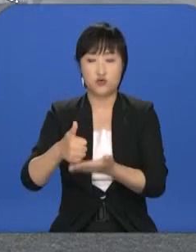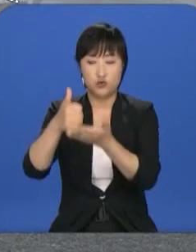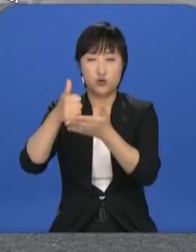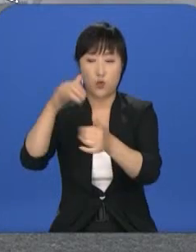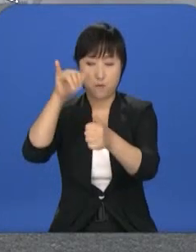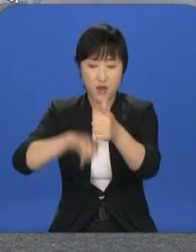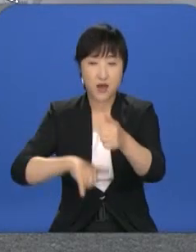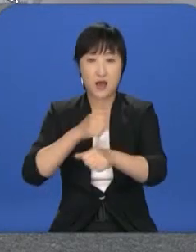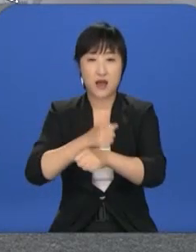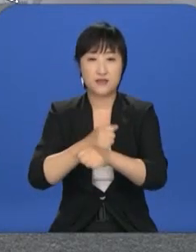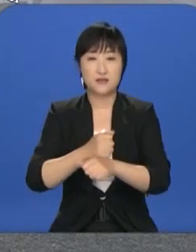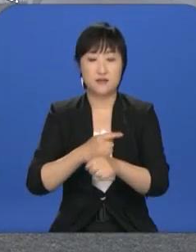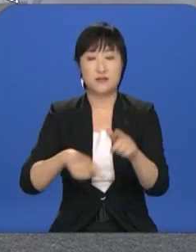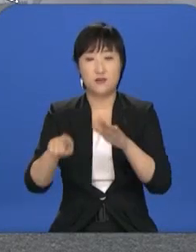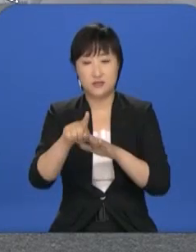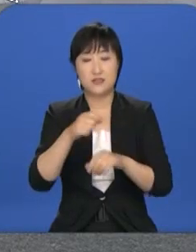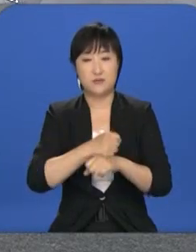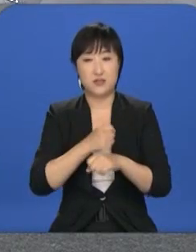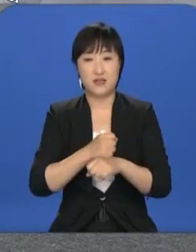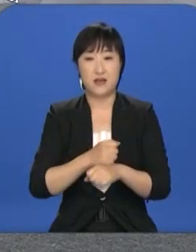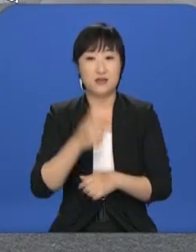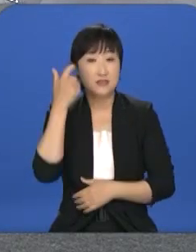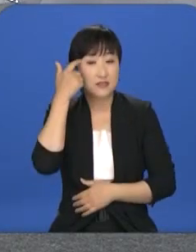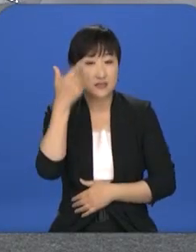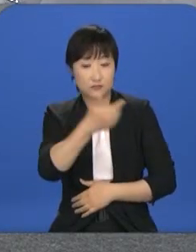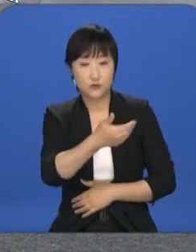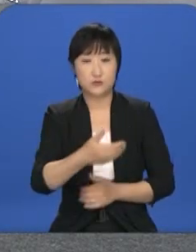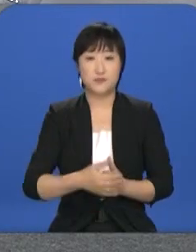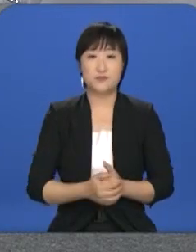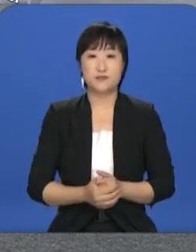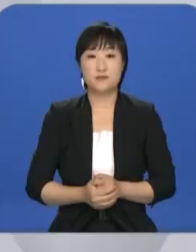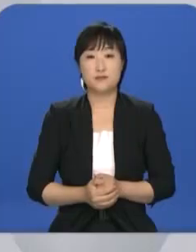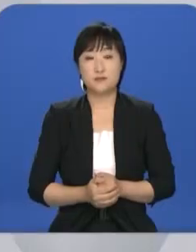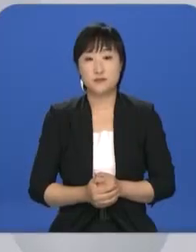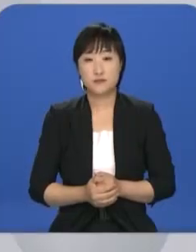정립시키겠습니다. 박인환 후보 질문해 주십시오.